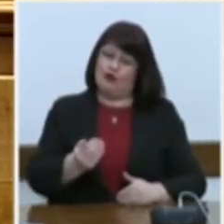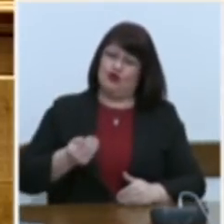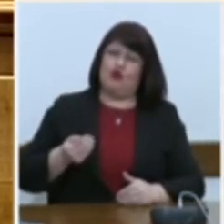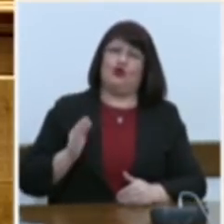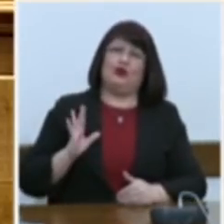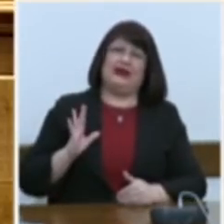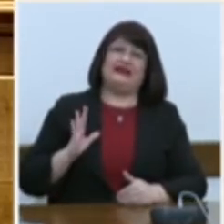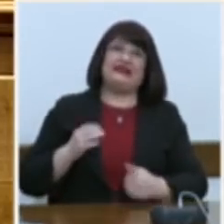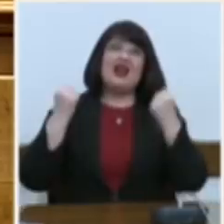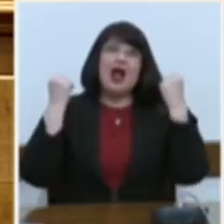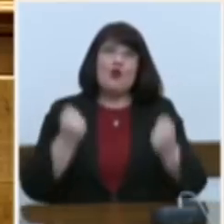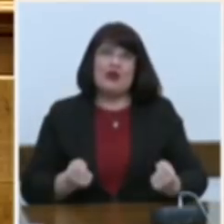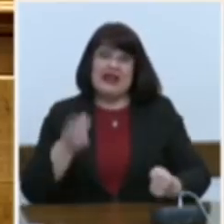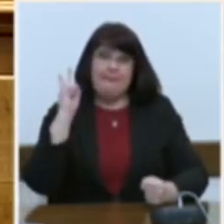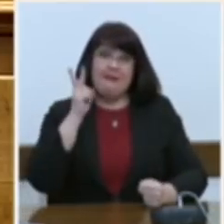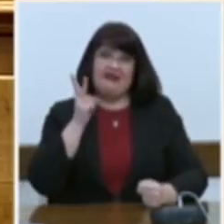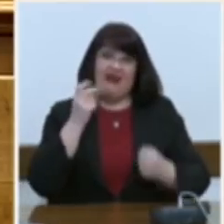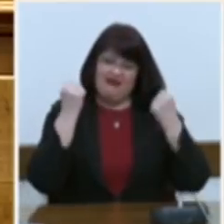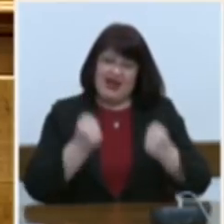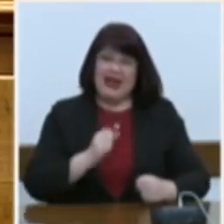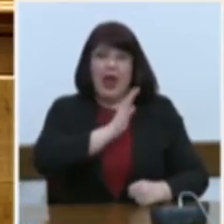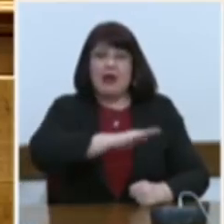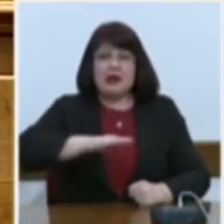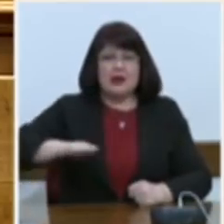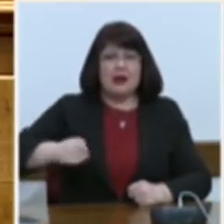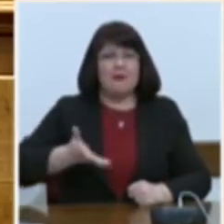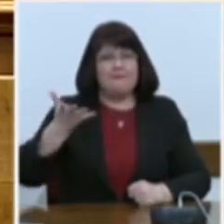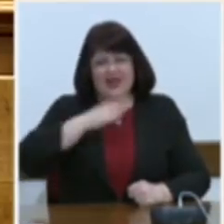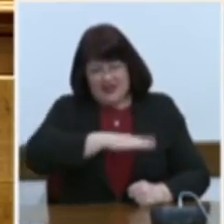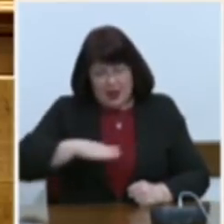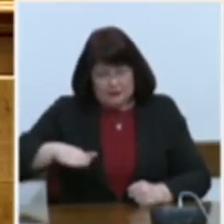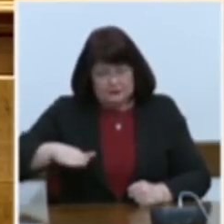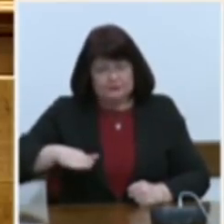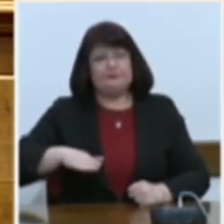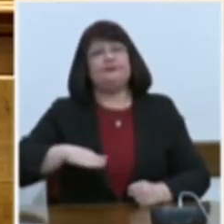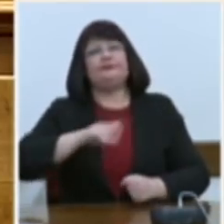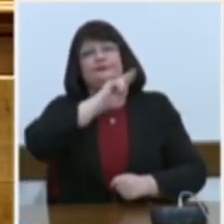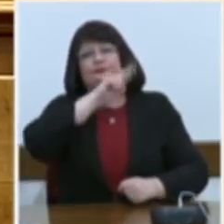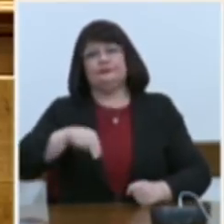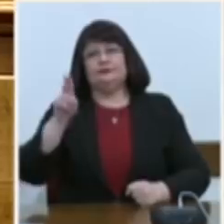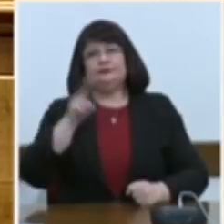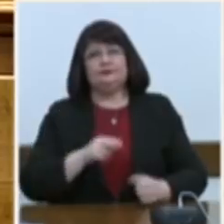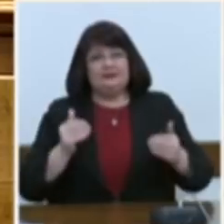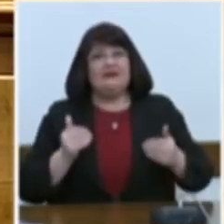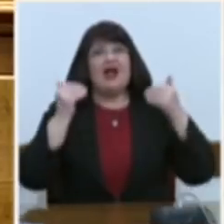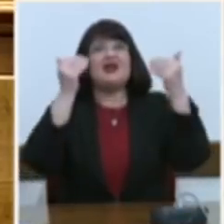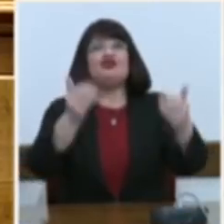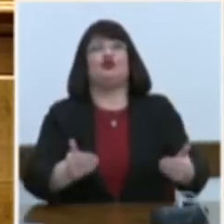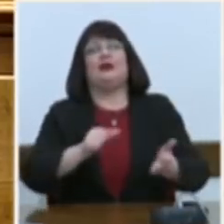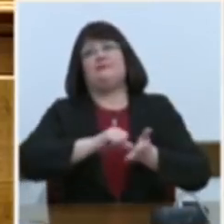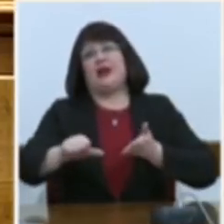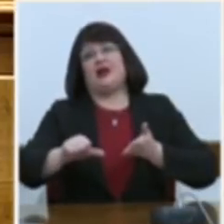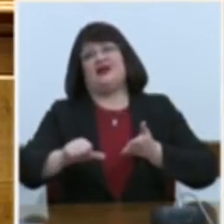των κακουργημάτων με θύματα ανήλικους, αλλά καταργεί και την αναστολή παραγραφής εντελώς για